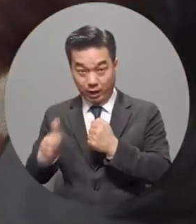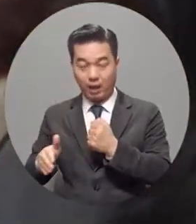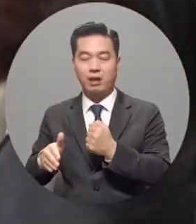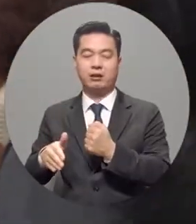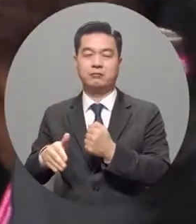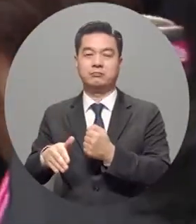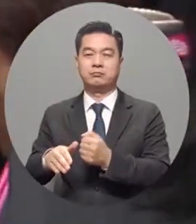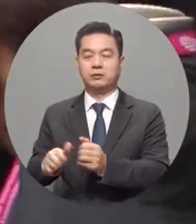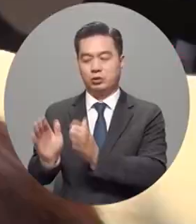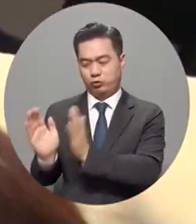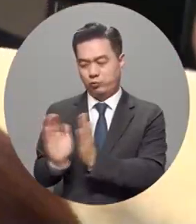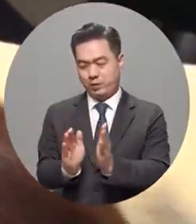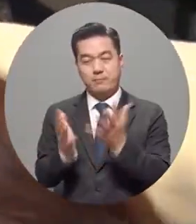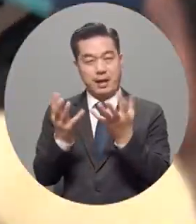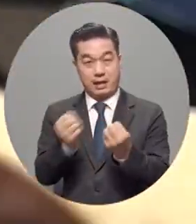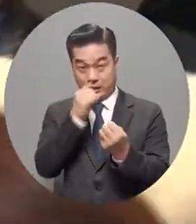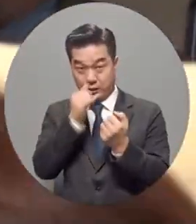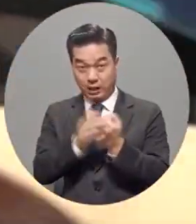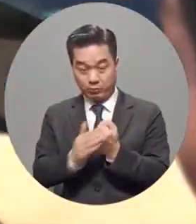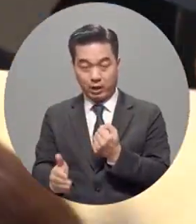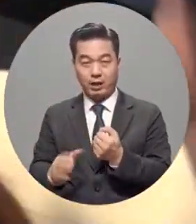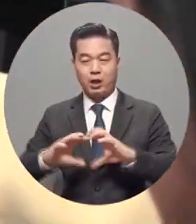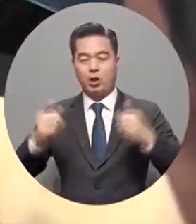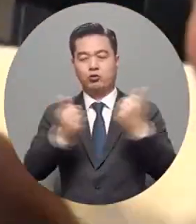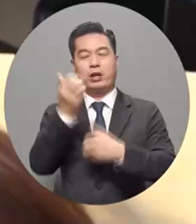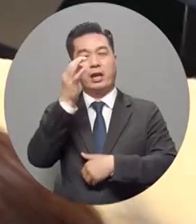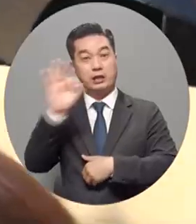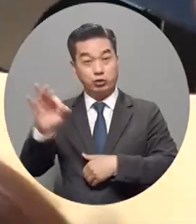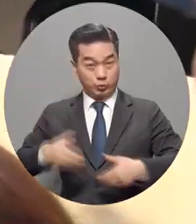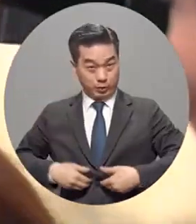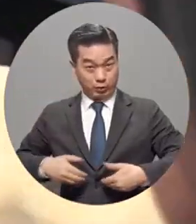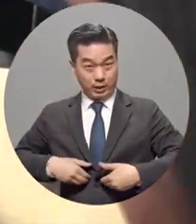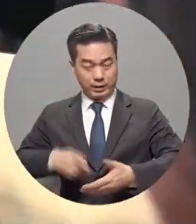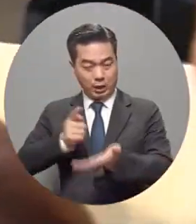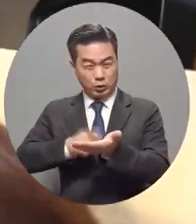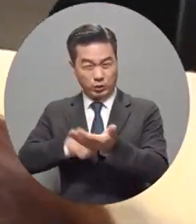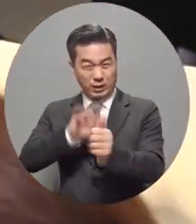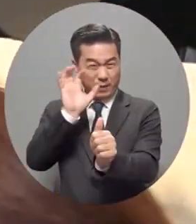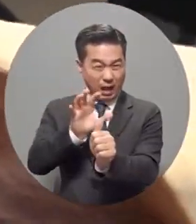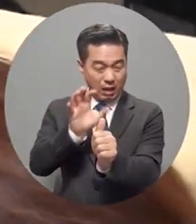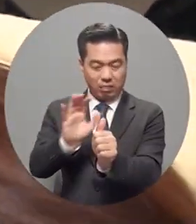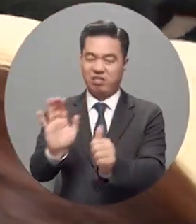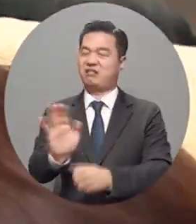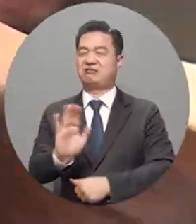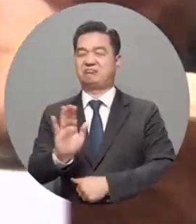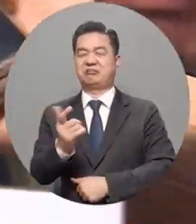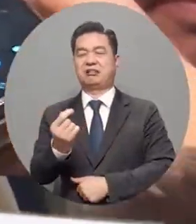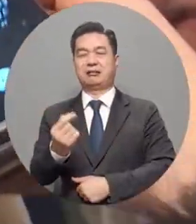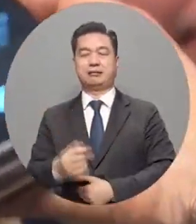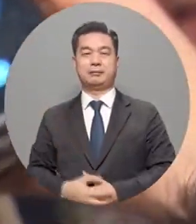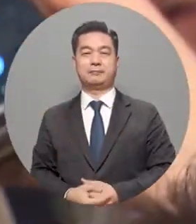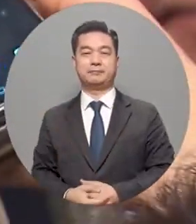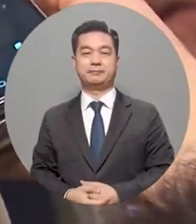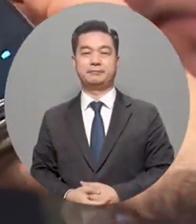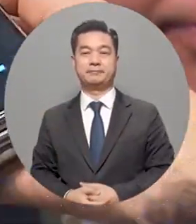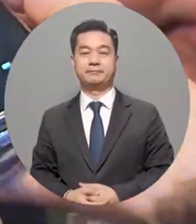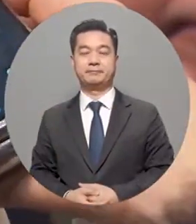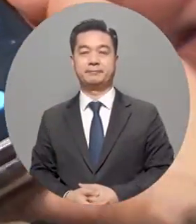상황에서 국회 인준이 필요한 국무총리까지 문책할 분위기는 아닌 것으로 전해졌습니다. MBC 뉴스 이정은입니다.